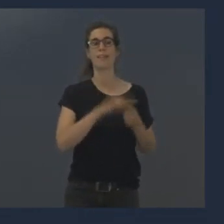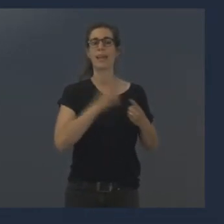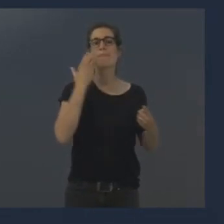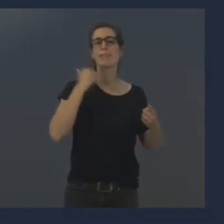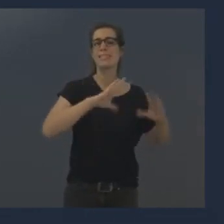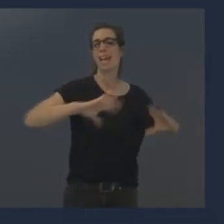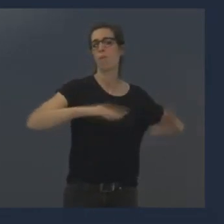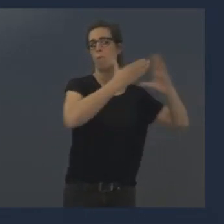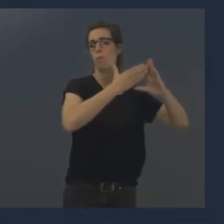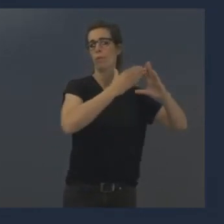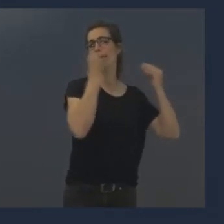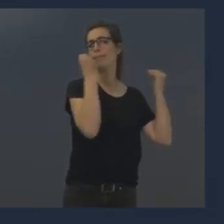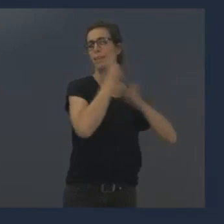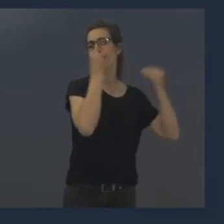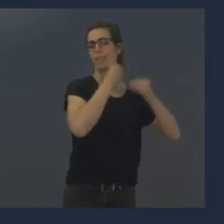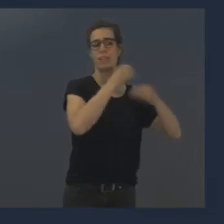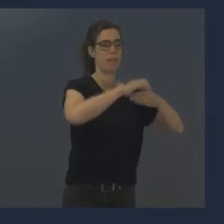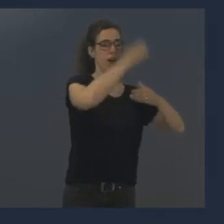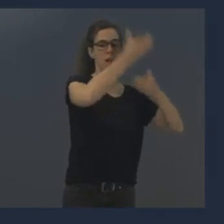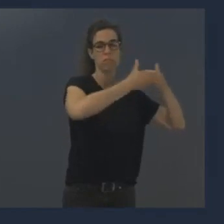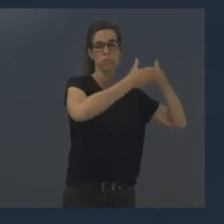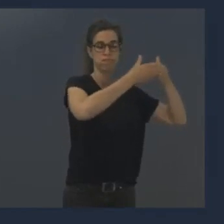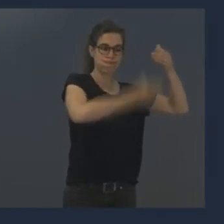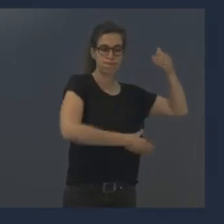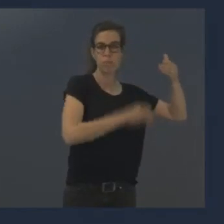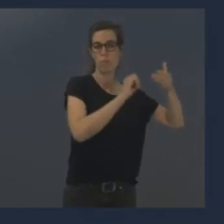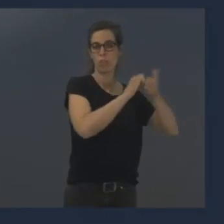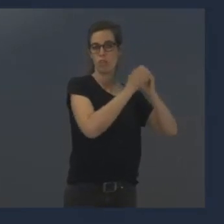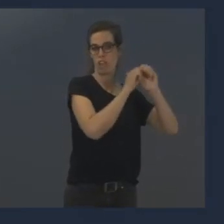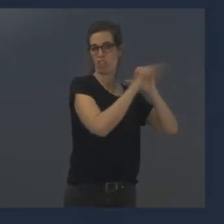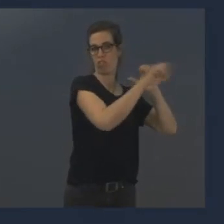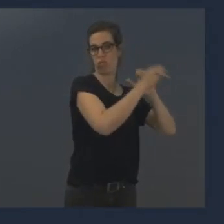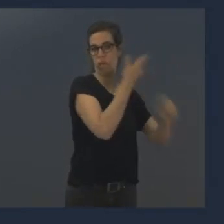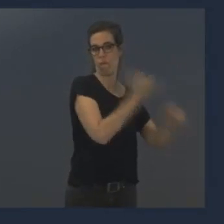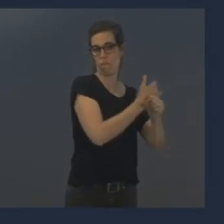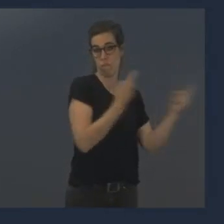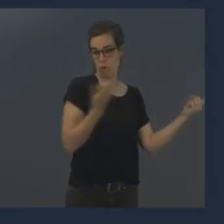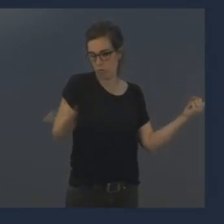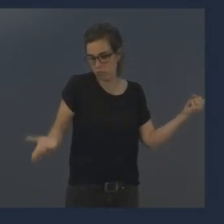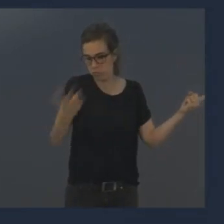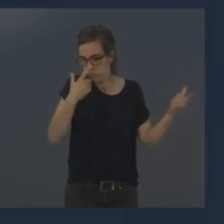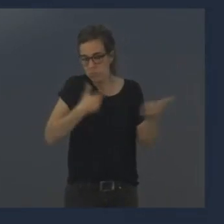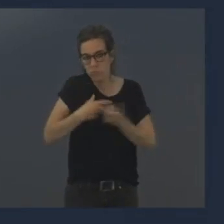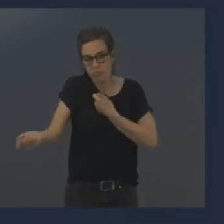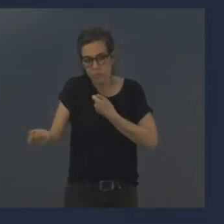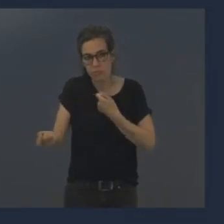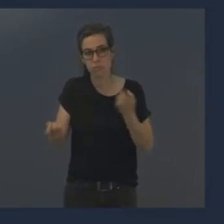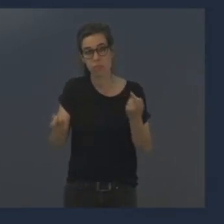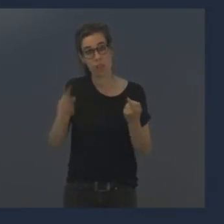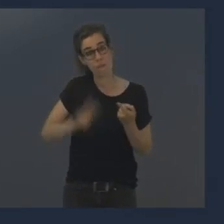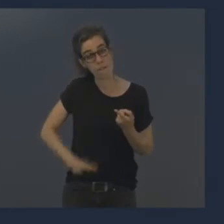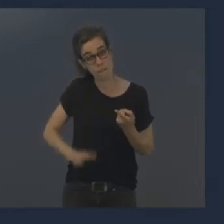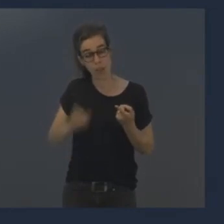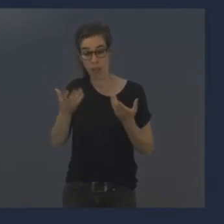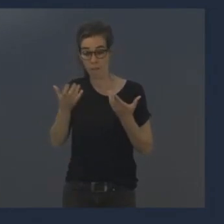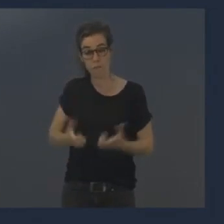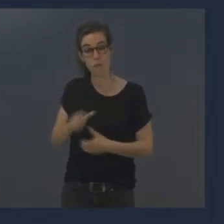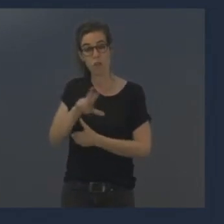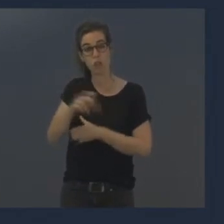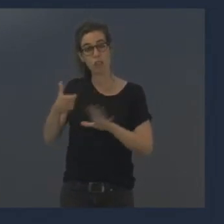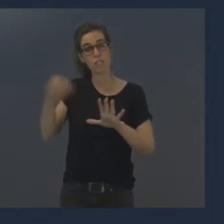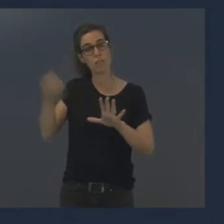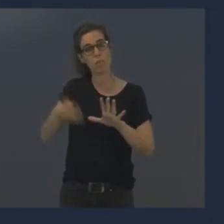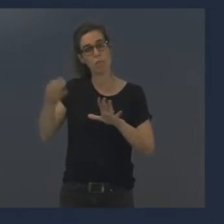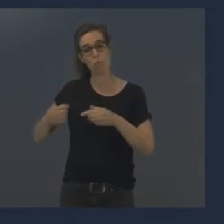montagnes. La région se donne pour objectif de réduire de 36% la consommation d'énergie finale, mais pourquoi pas plus? Et par rapport